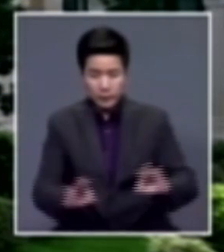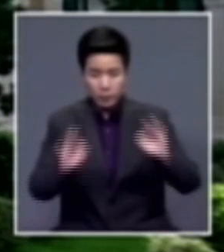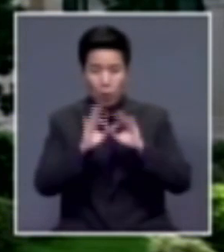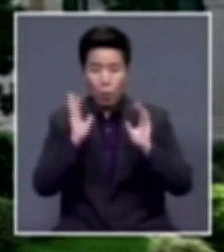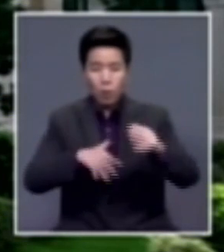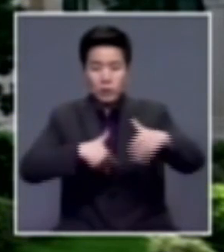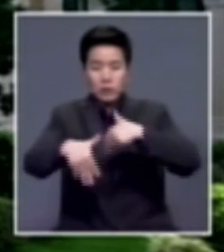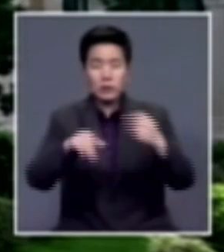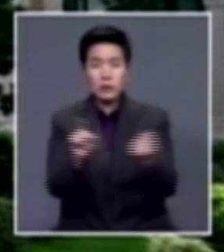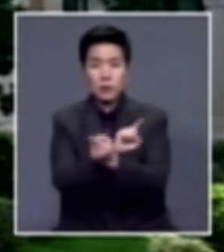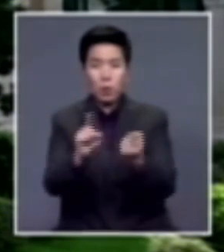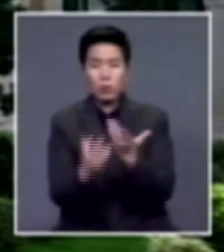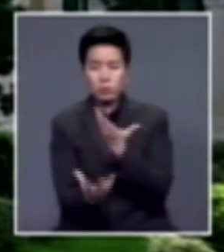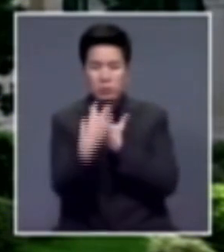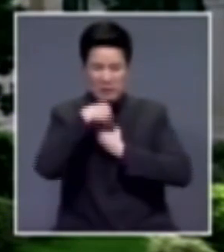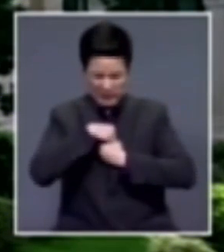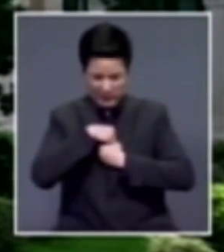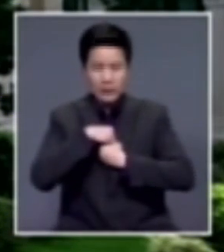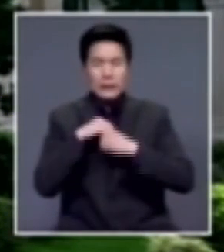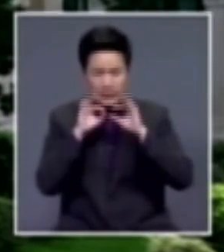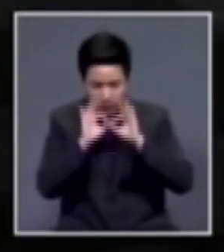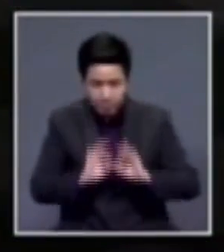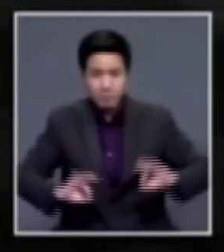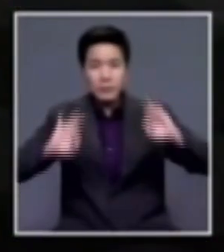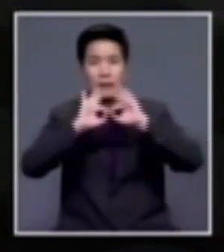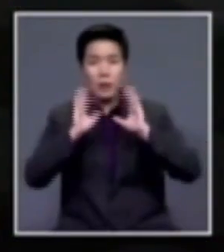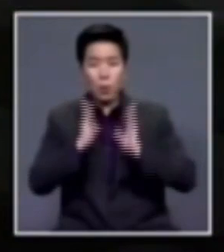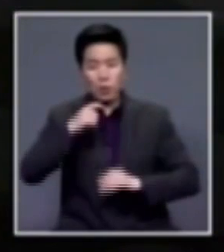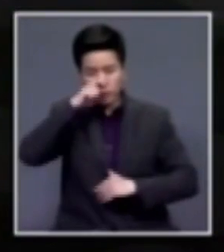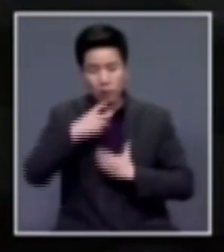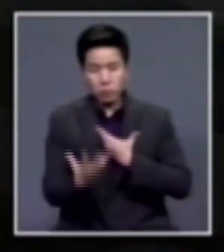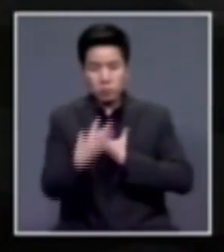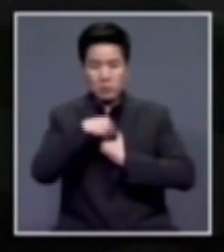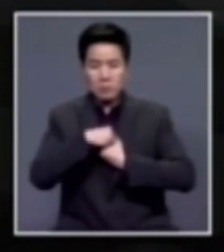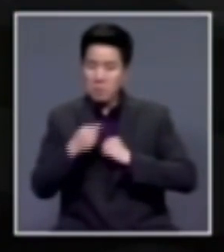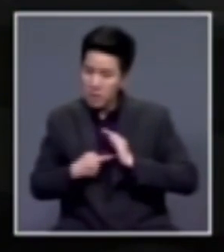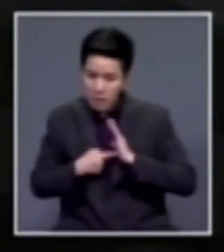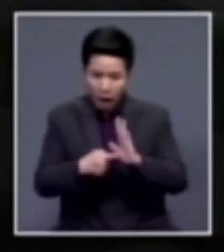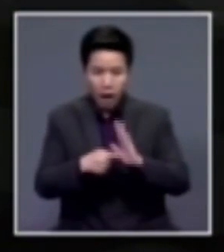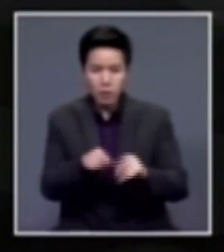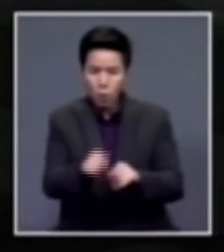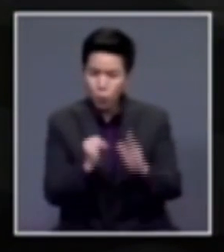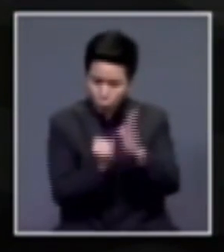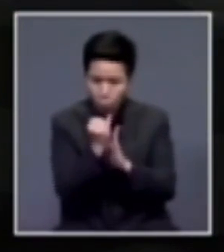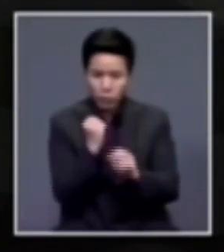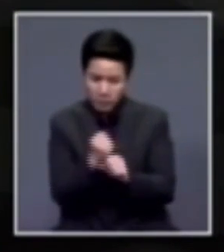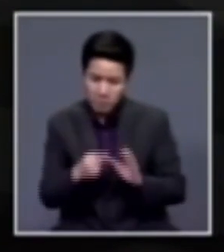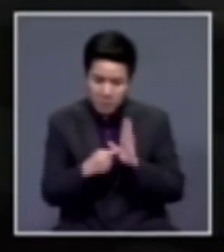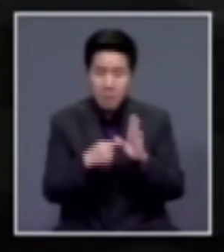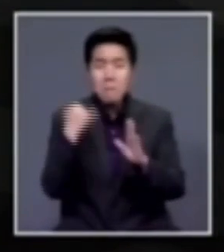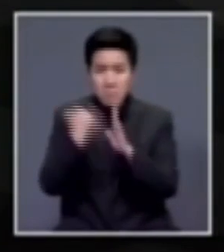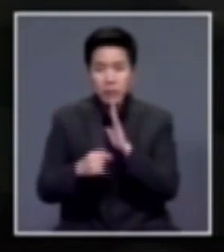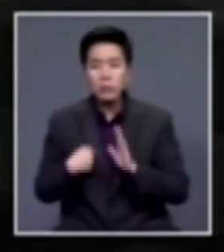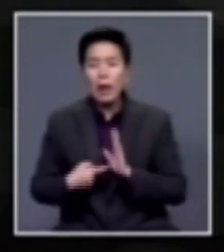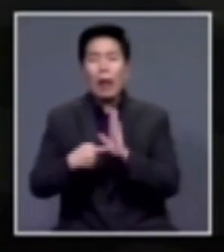มผมว่าเป็นสิ่งสำคัญที่สุดนะครับวันนี้คนไทยมีจิตสำนึกมากขึ้นกล้าแสดงออกในทางที่ถูกที่ผิดก็เยอะนะครับเพราะนั้